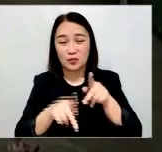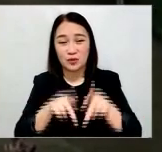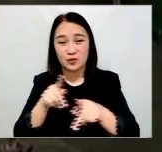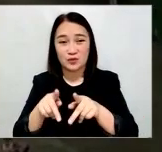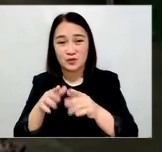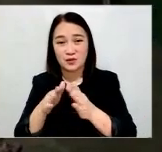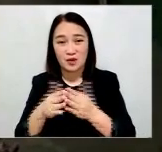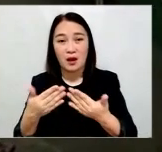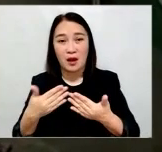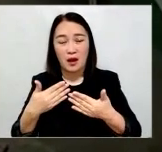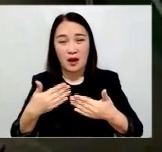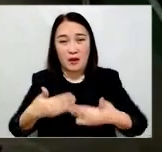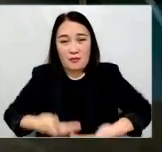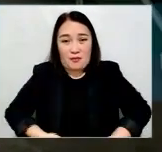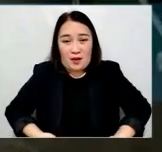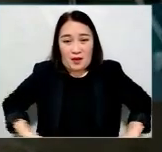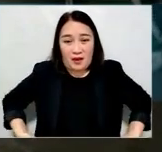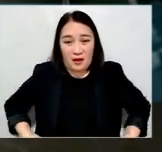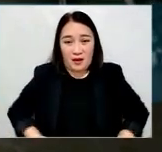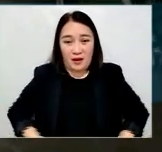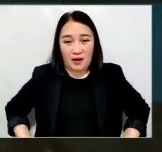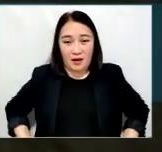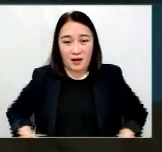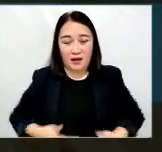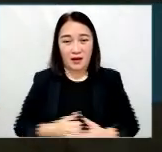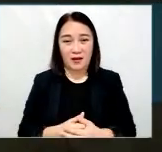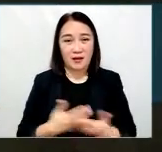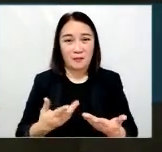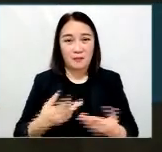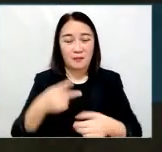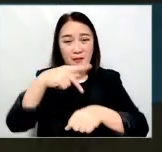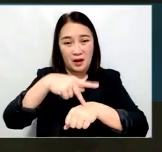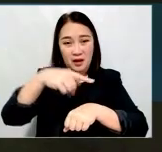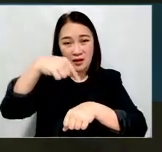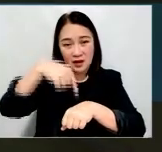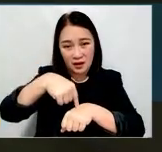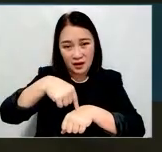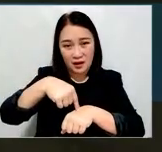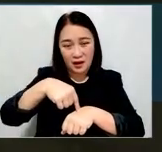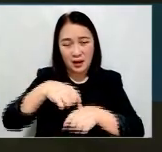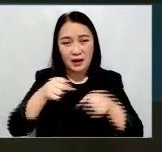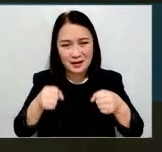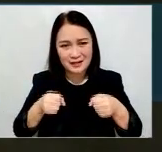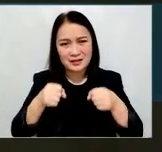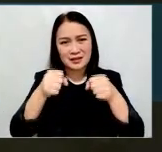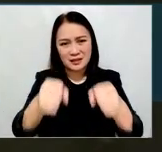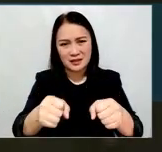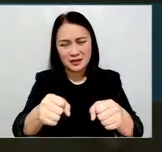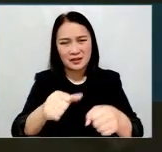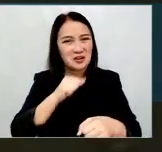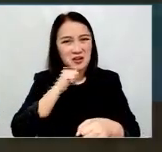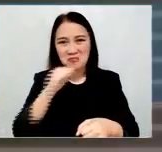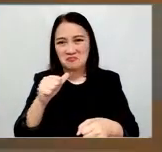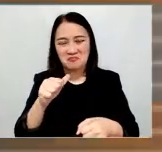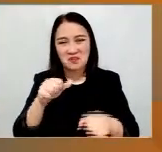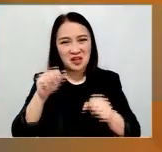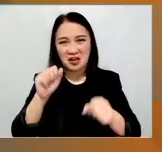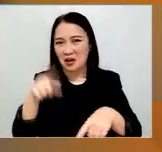Abot bewang naman ang baha sa ilang kalsada sa Paranaque, kabilang dyan ang kalsadang ito na hindi madaanan ng mga